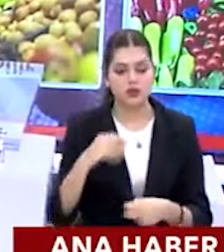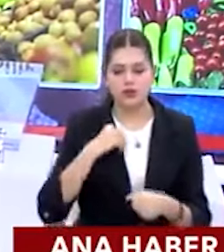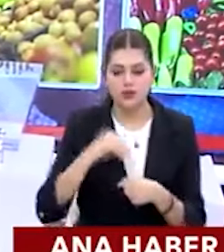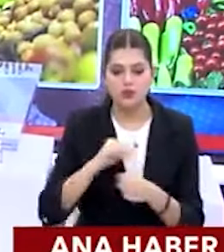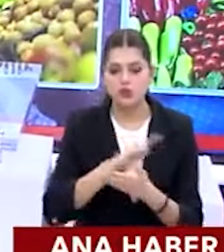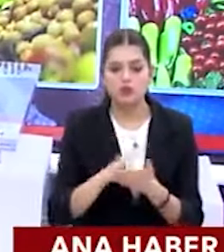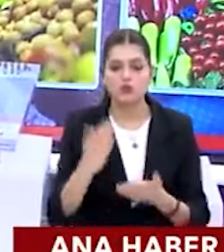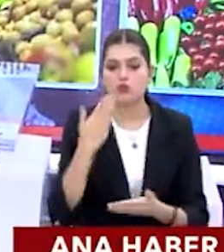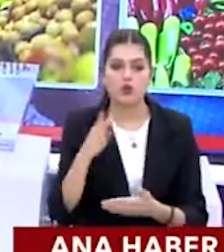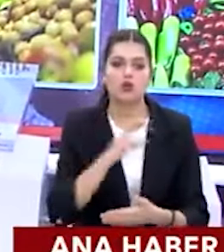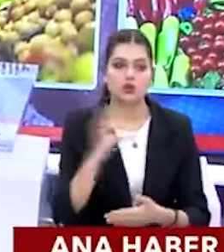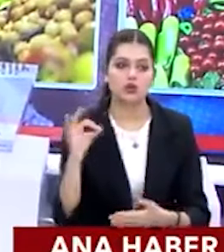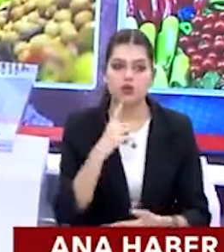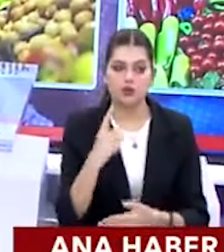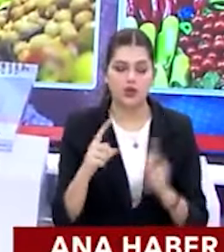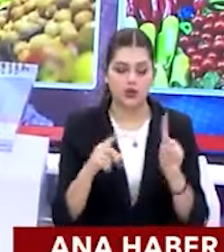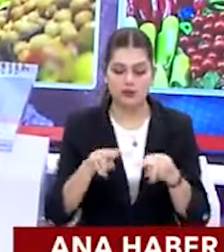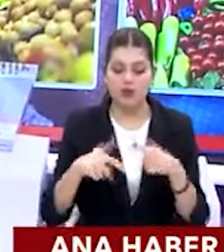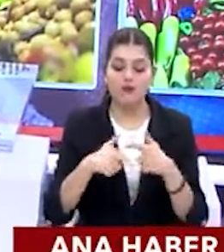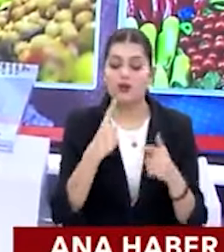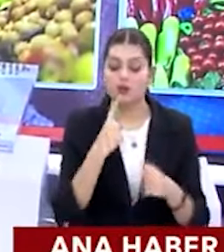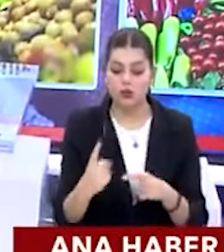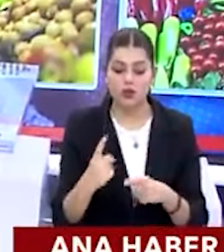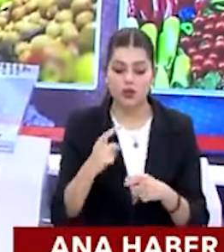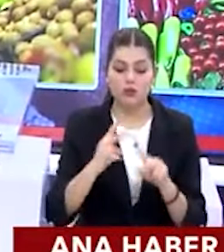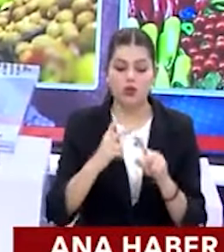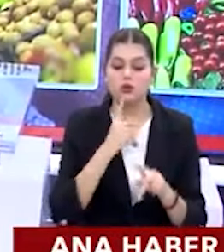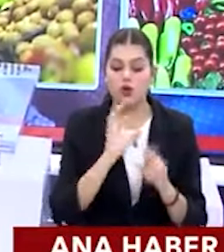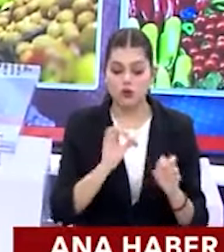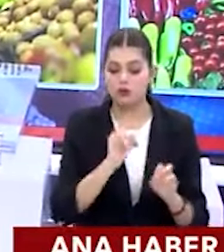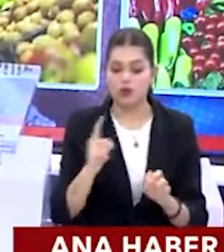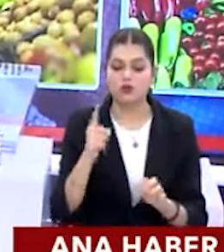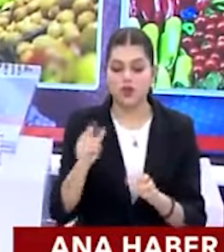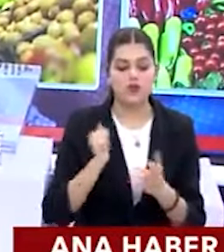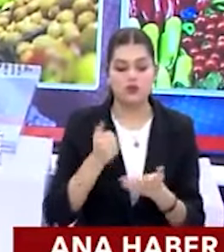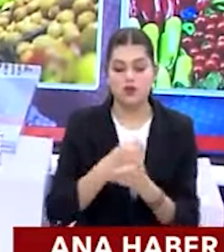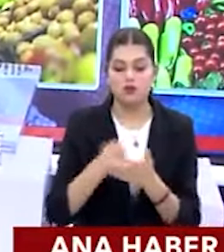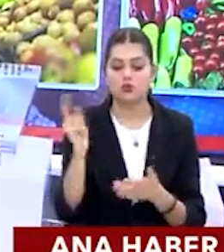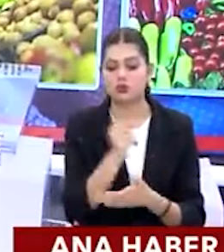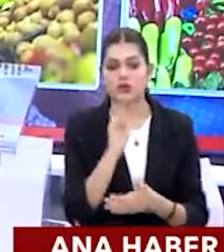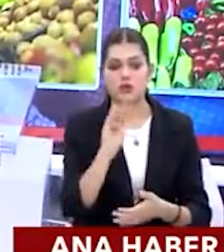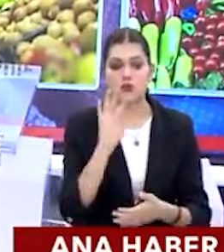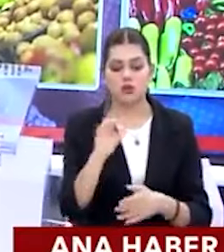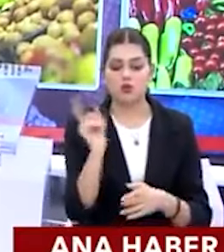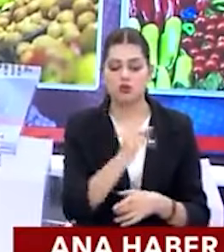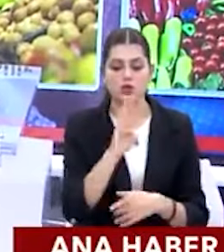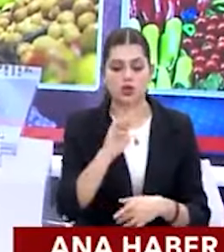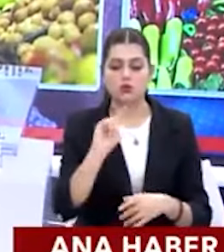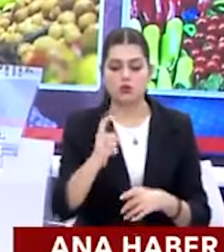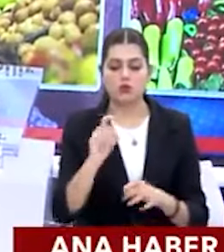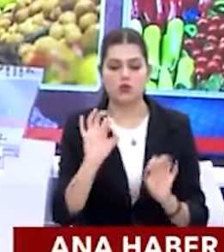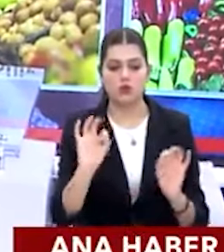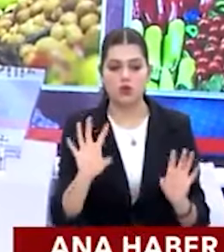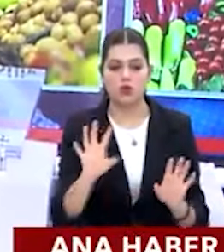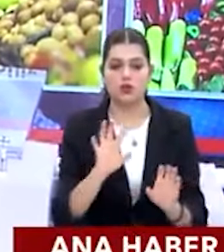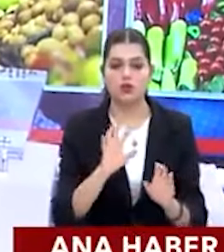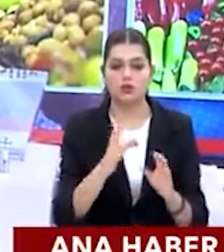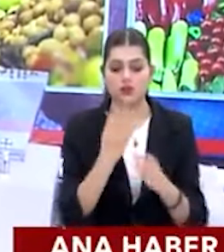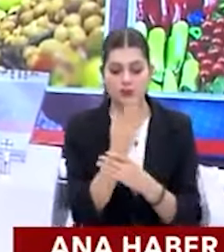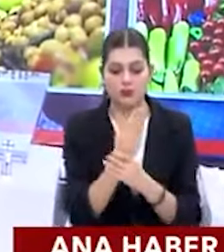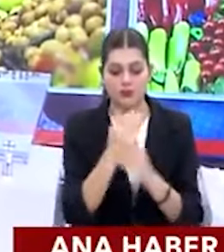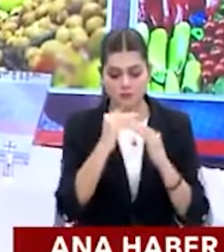an hissedemiyor. İşte IMF'de diyor ki iktisatçılar, önemli iktisatçılar, sen asgari ücreti öyle %45'lerde, %49'larda falan o